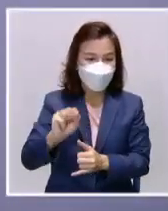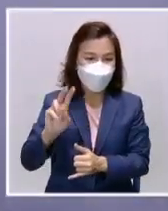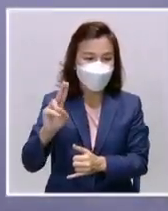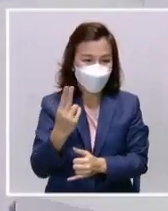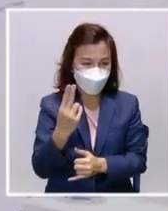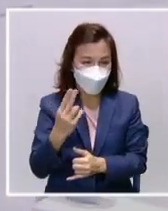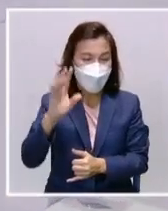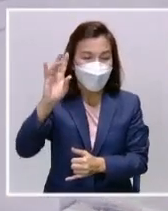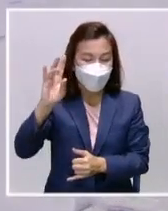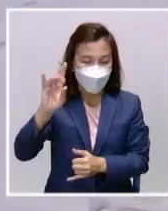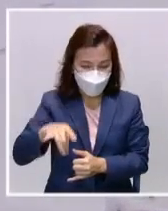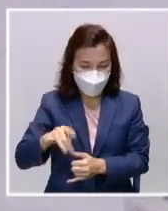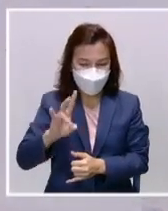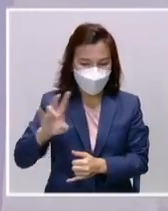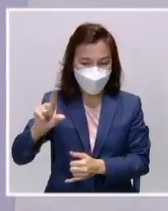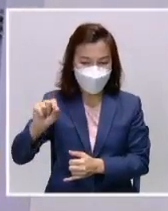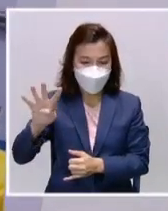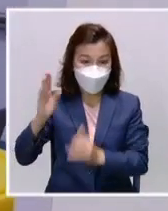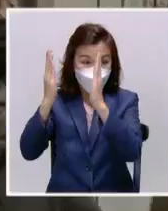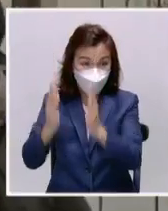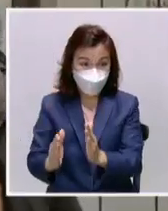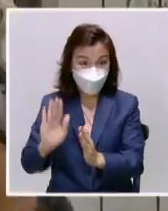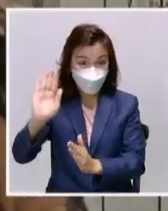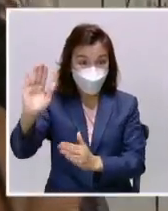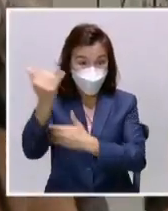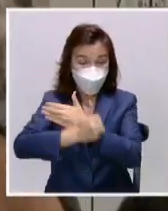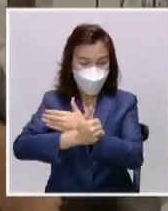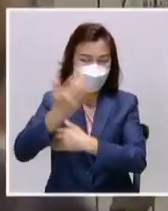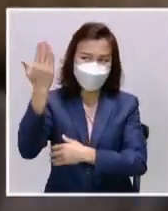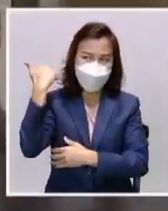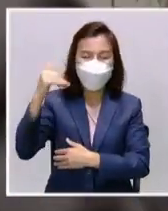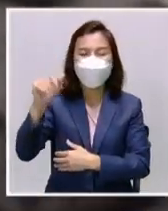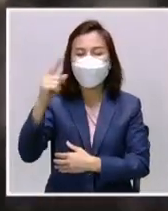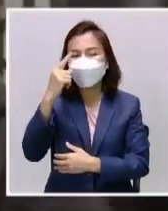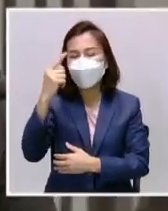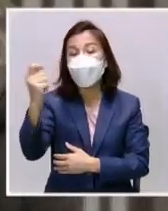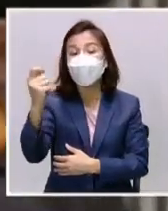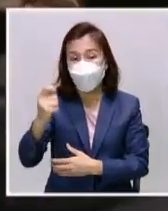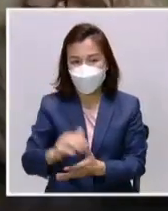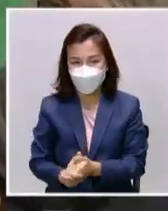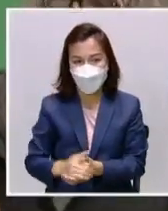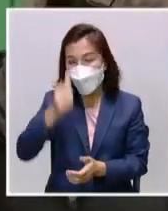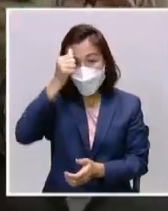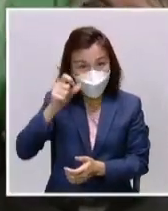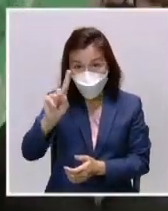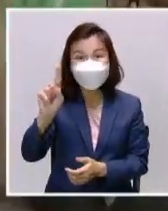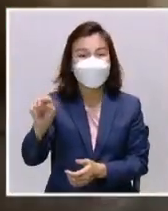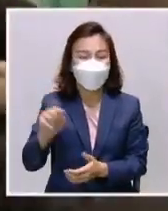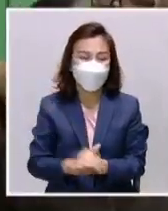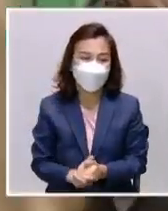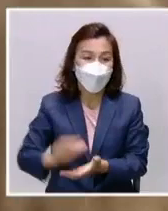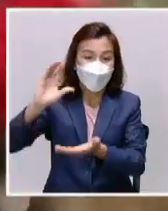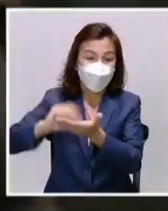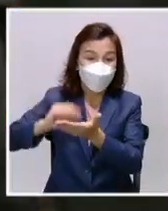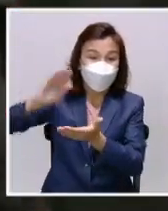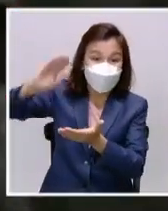พันธุ์ 724คนวันอังคารนะคะเป็นสติใหม่สำหรับผู้ป่วยที่รายงานในวันเดียวแม้จะมีตัวเลขจากการรายงานที่ล่า